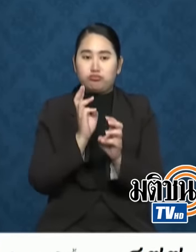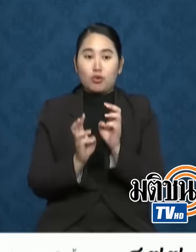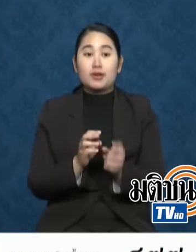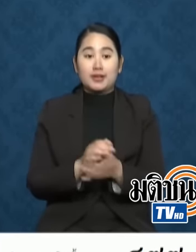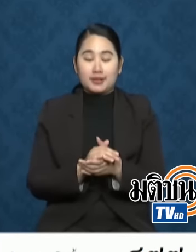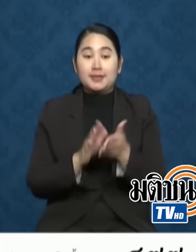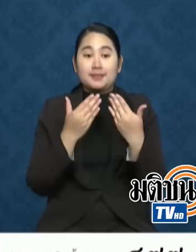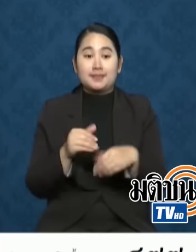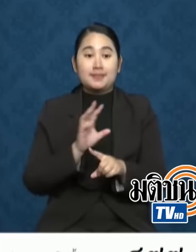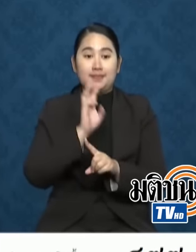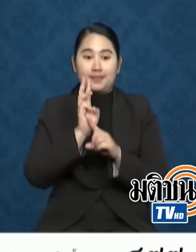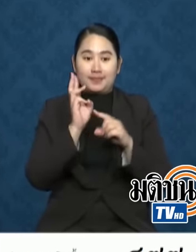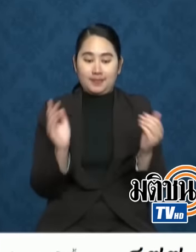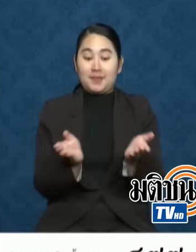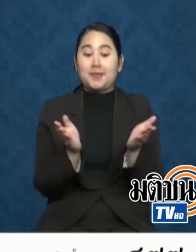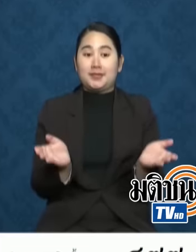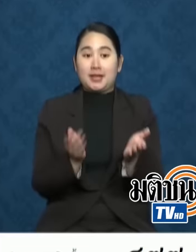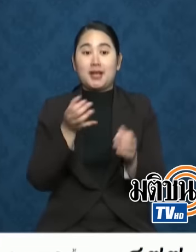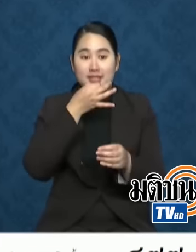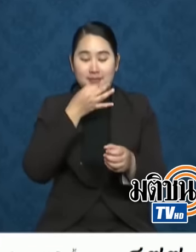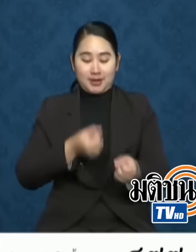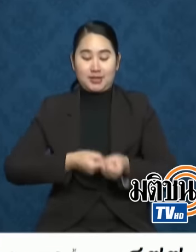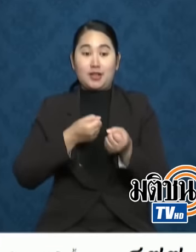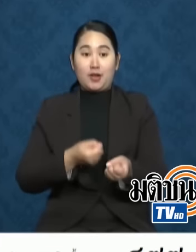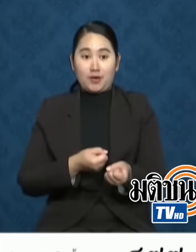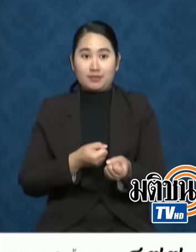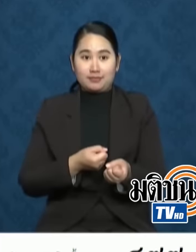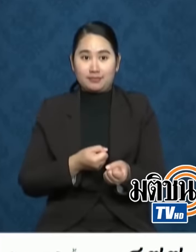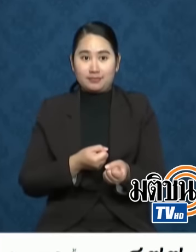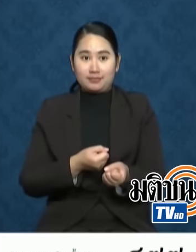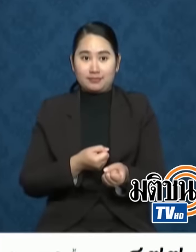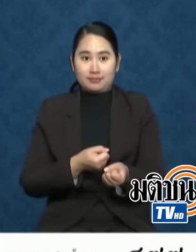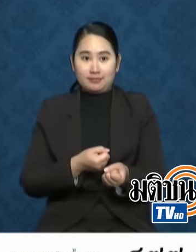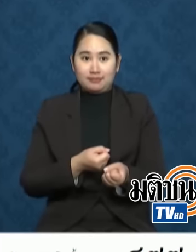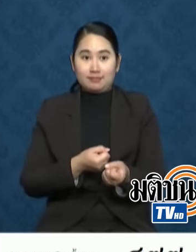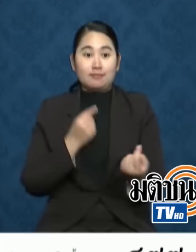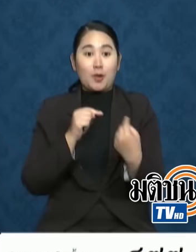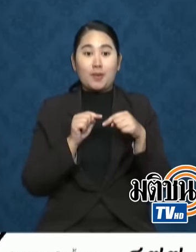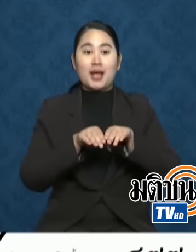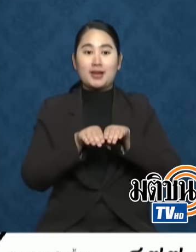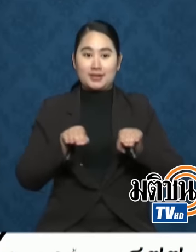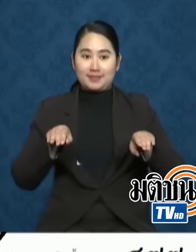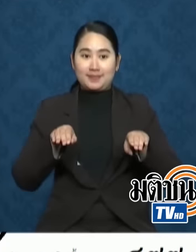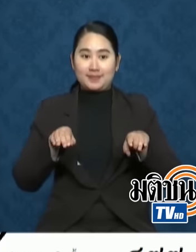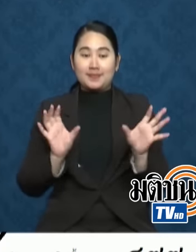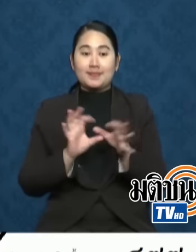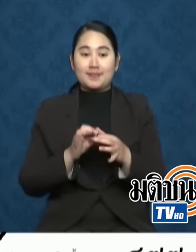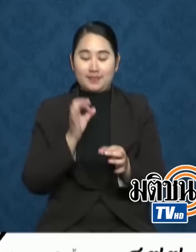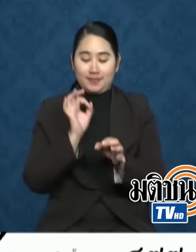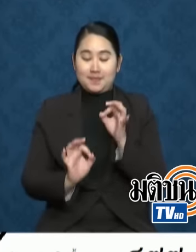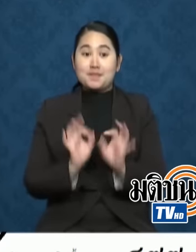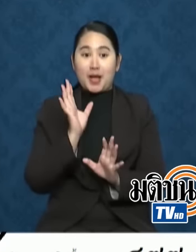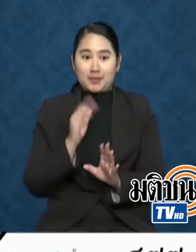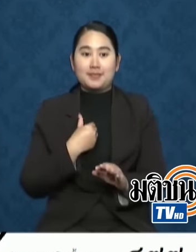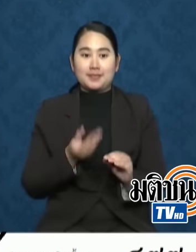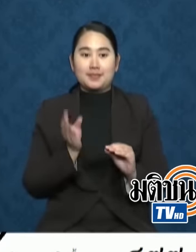6ครับส่งเสริมเกษตรกรส่งเสริมงบประมาณให้เกษตรกรเข้าร่วมมาตรฐานที่เกี่ยวข้องกับการเผาสินค้าทางการเกษตร